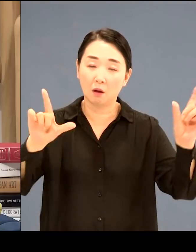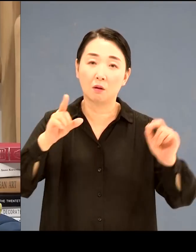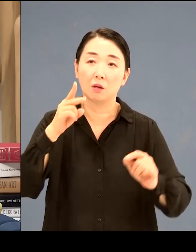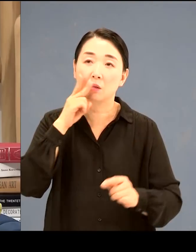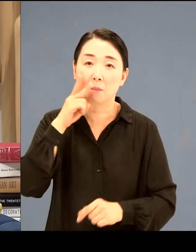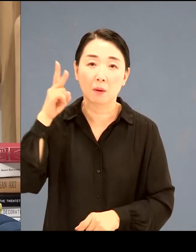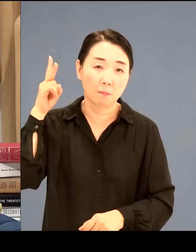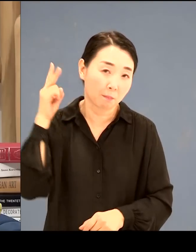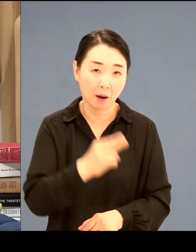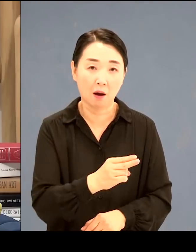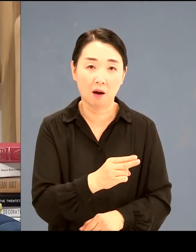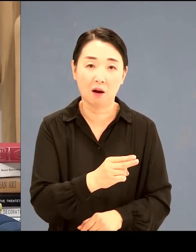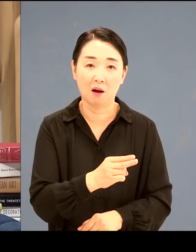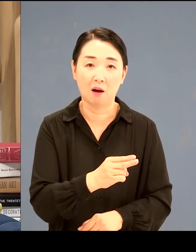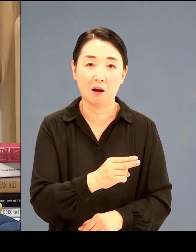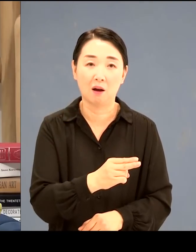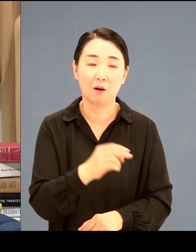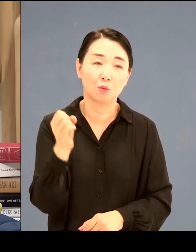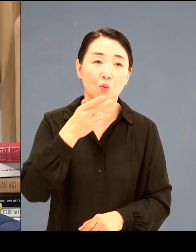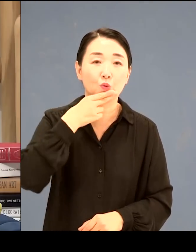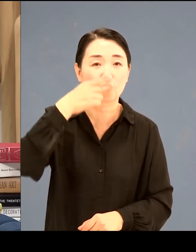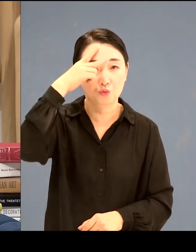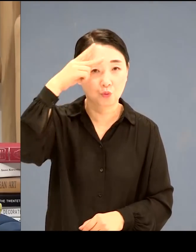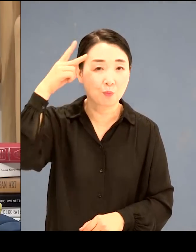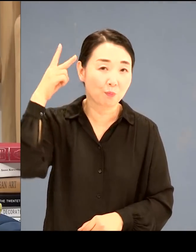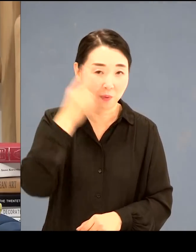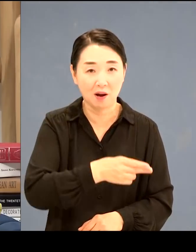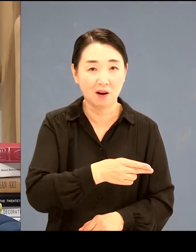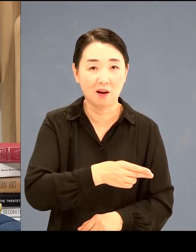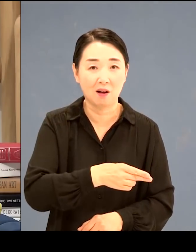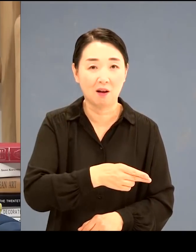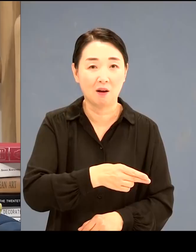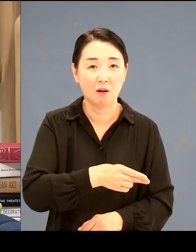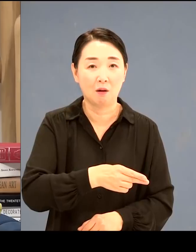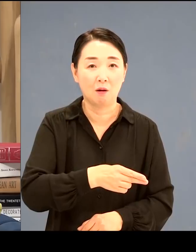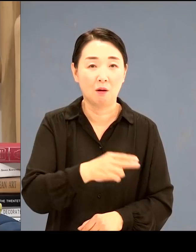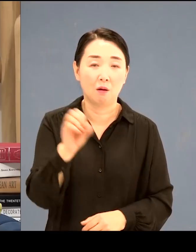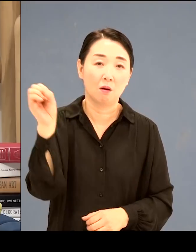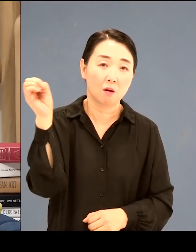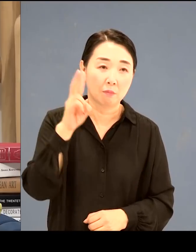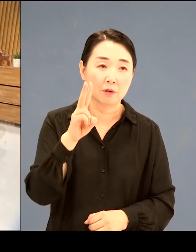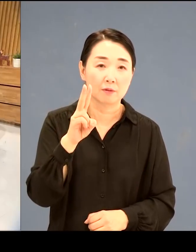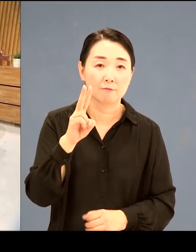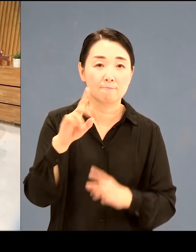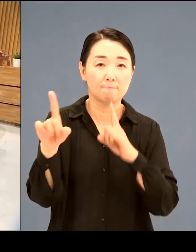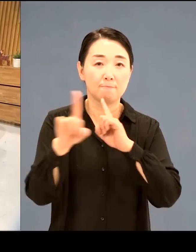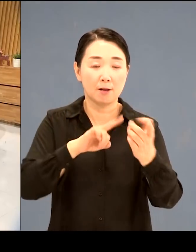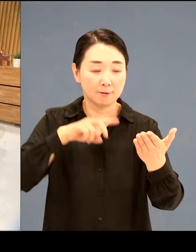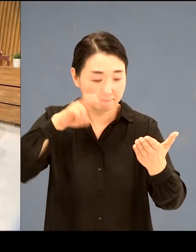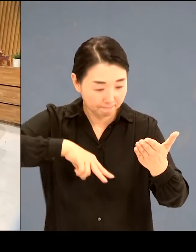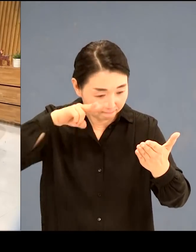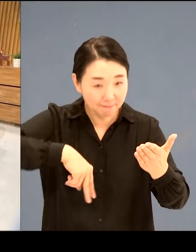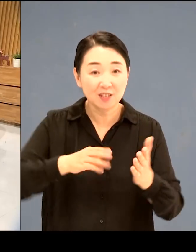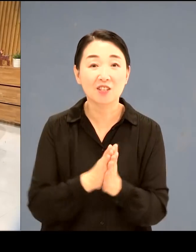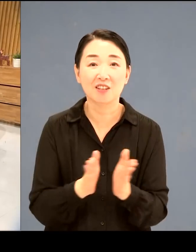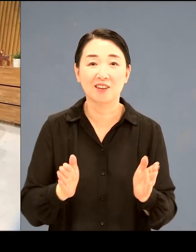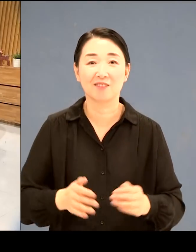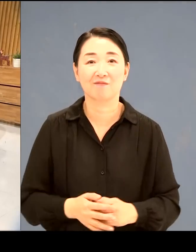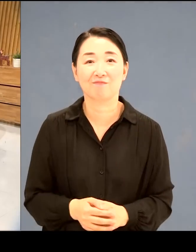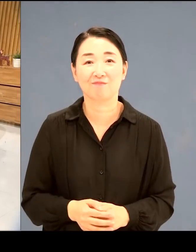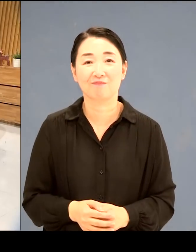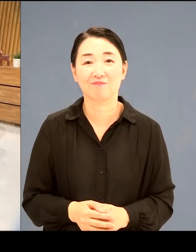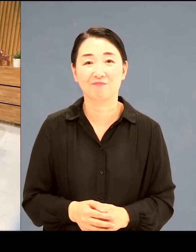딱 끊더라고요. 그리고 술도 끊고 네. 갑자기 말씀을 파기 시작하더라고요. 오.